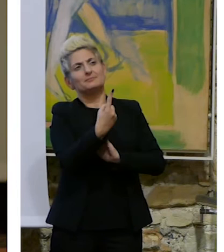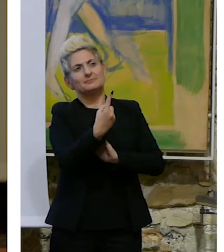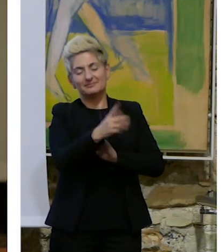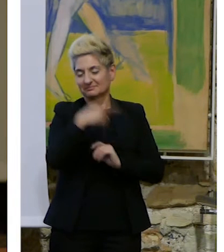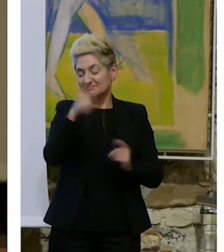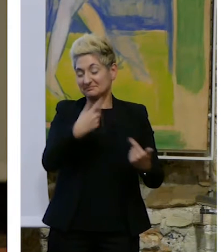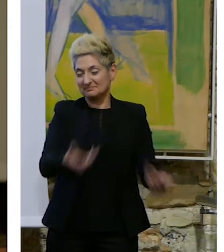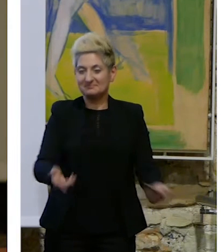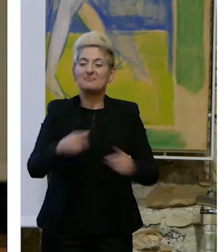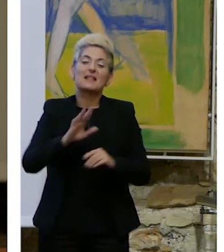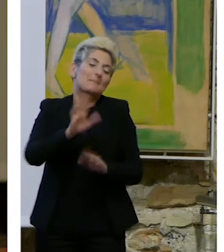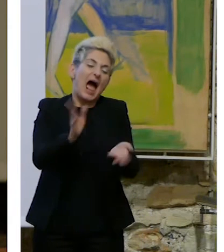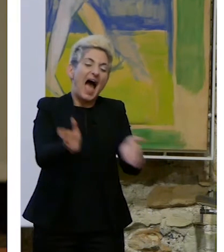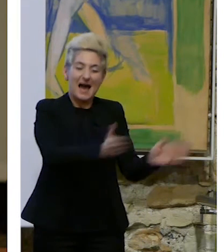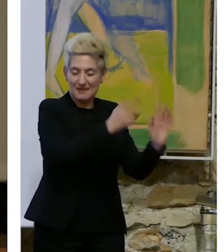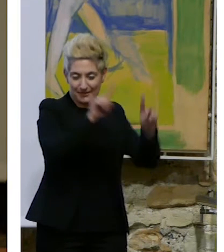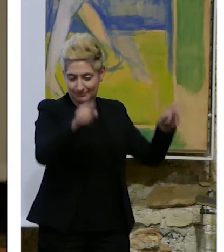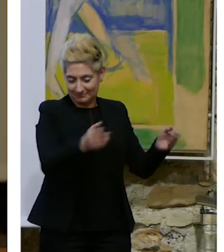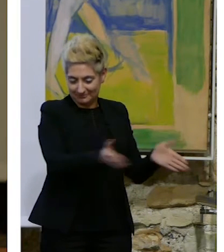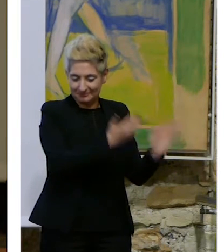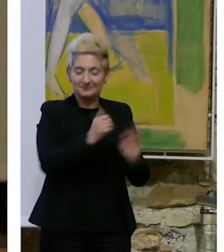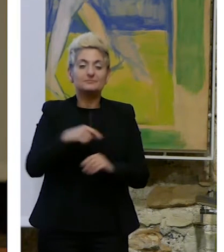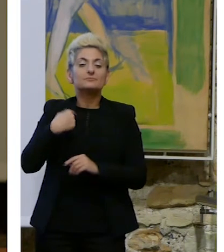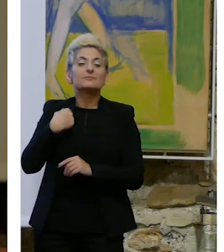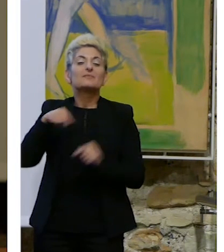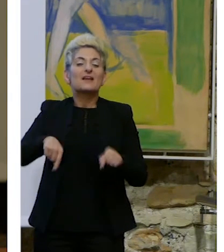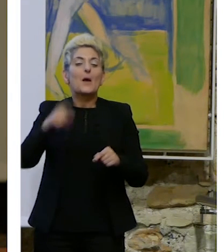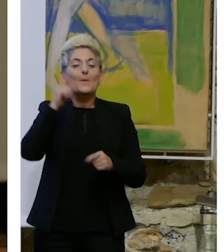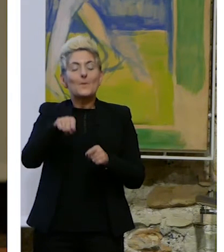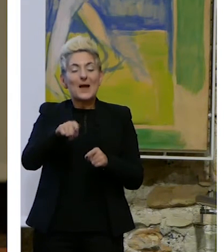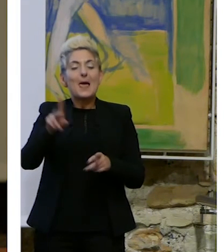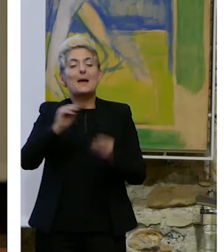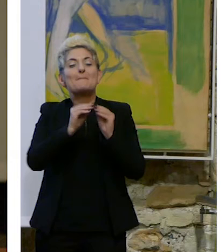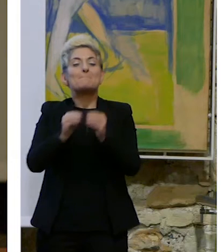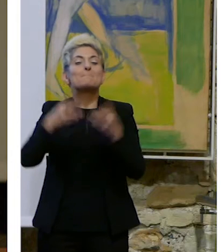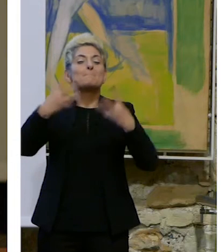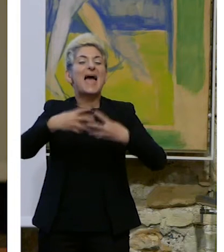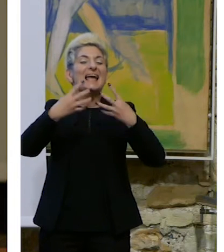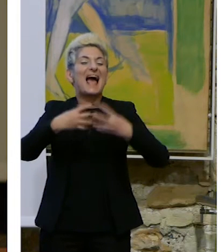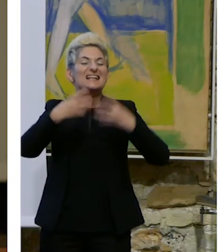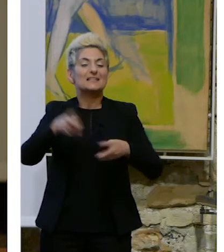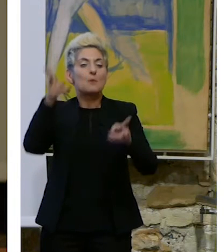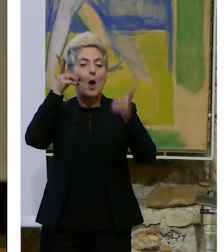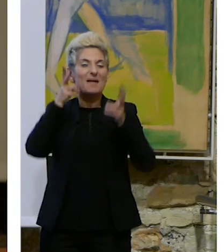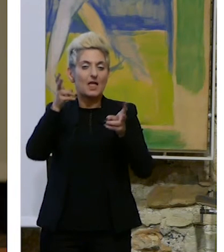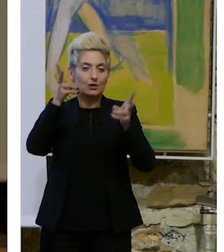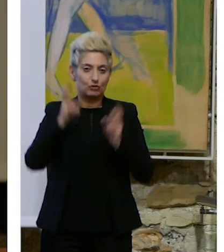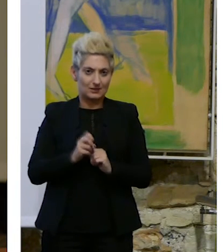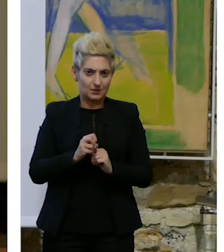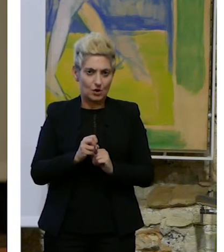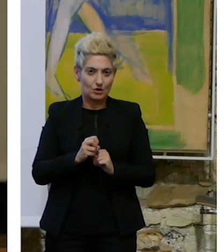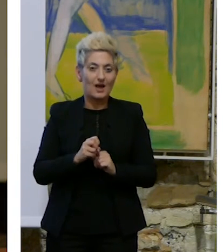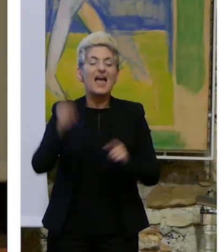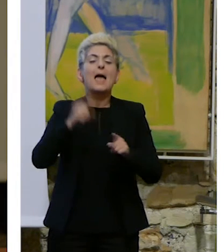Se andate in quella direzione, cominciate a capire che cos'è il meccanismo della percezione. La percezione è alla fine un